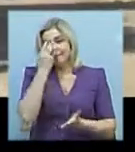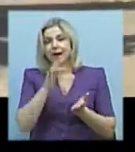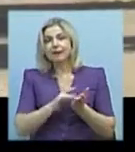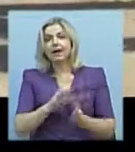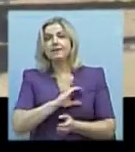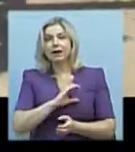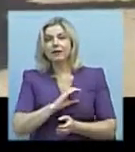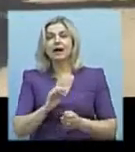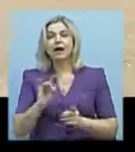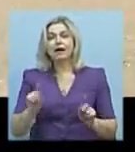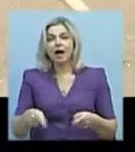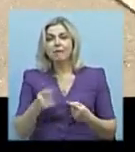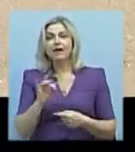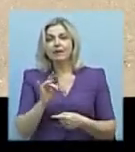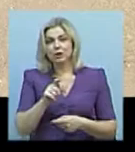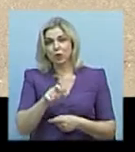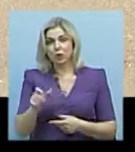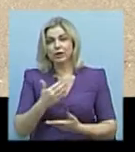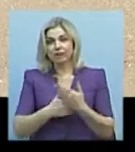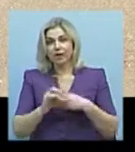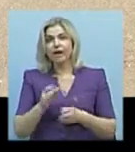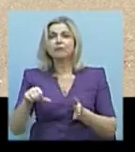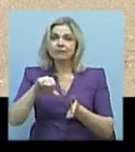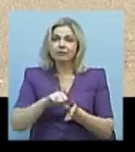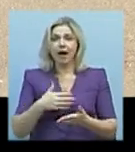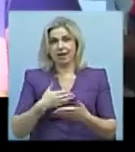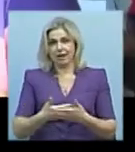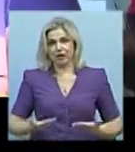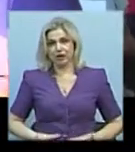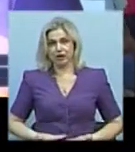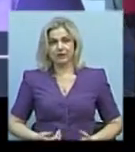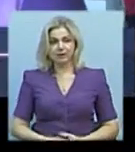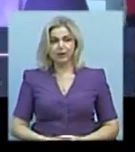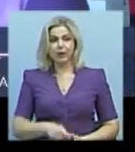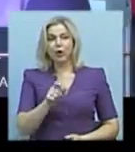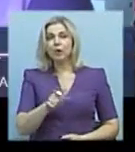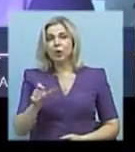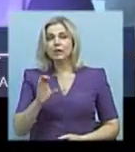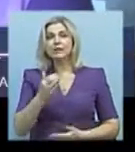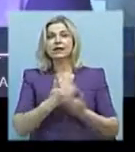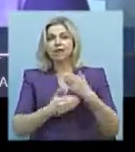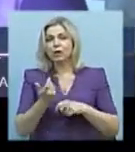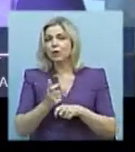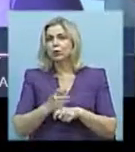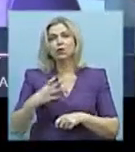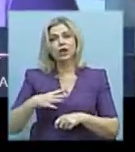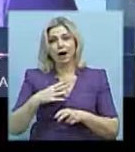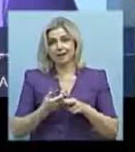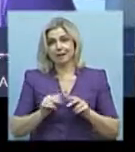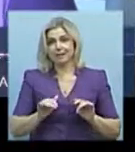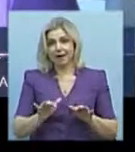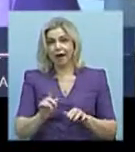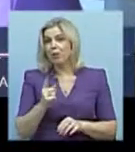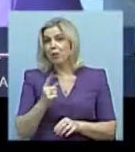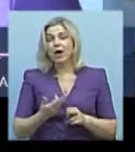спартакіади – реабілітація людей з інвалідністю та залучення їх до активного способу життя. Люди з інвалідністю дуже чекають цього заходу, тому що для них